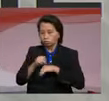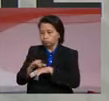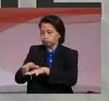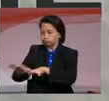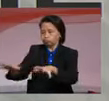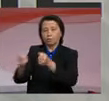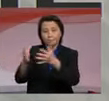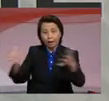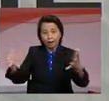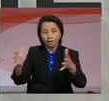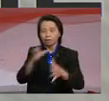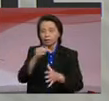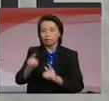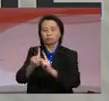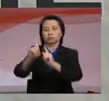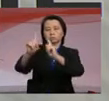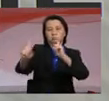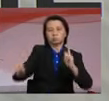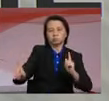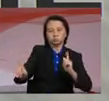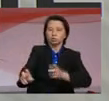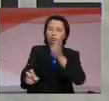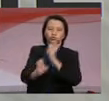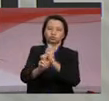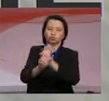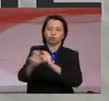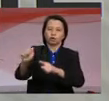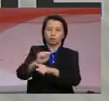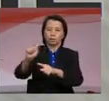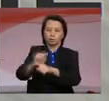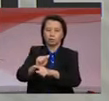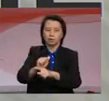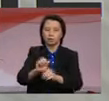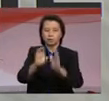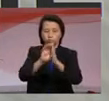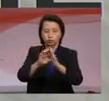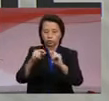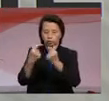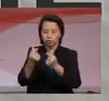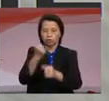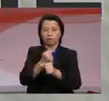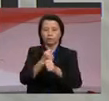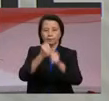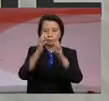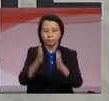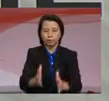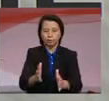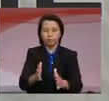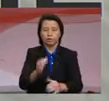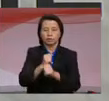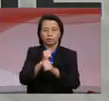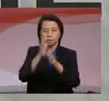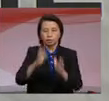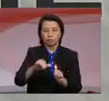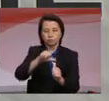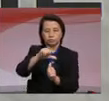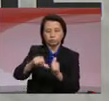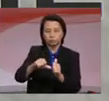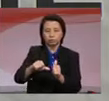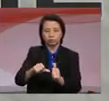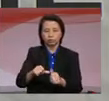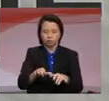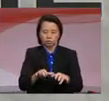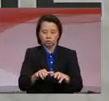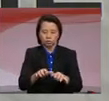luas dan penjarakan sosial sukar diamalkan. Misalnya, golongan pekerja, pekerja sosial,